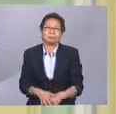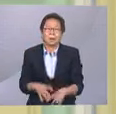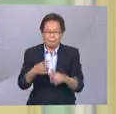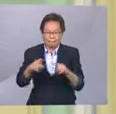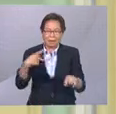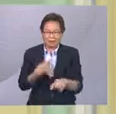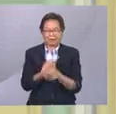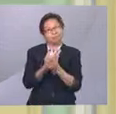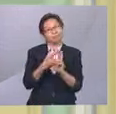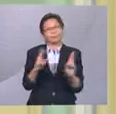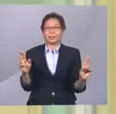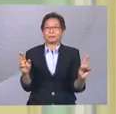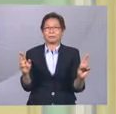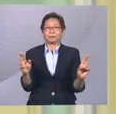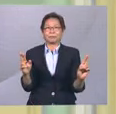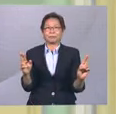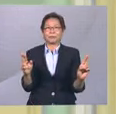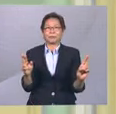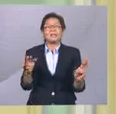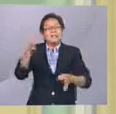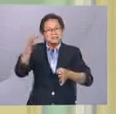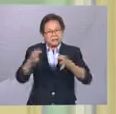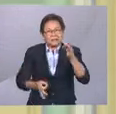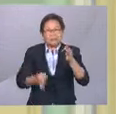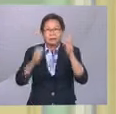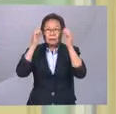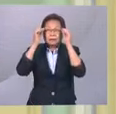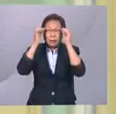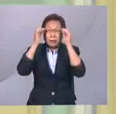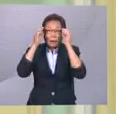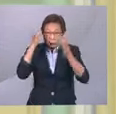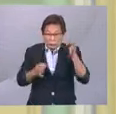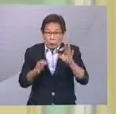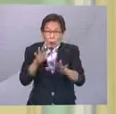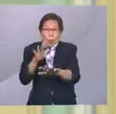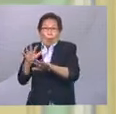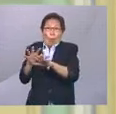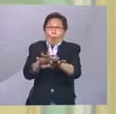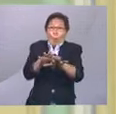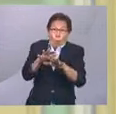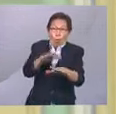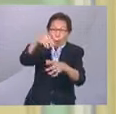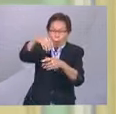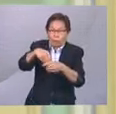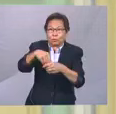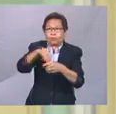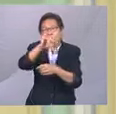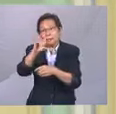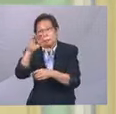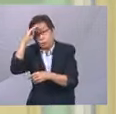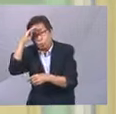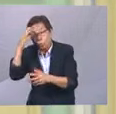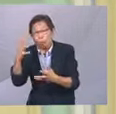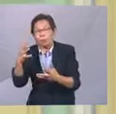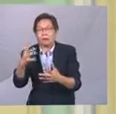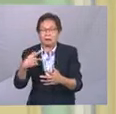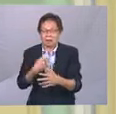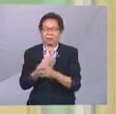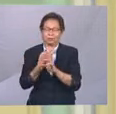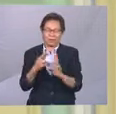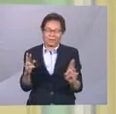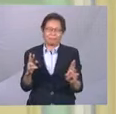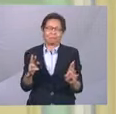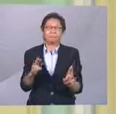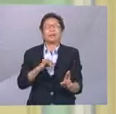mesti dia ke arah jika ada pemasukan yang lebih besar walaupun seperti saya